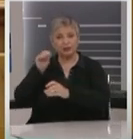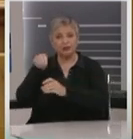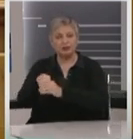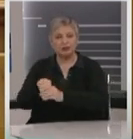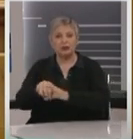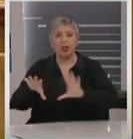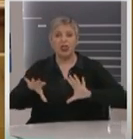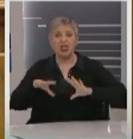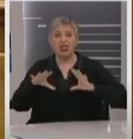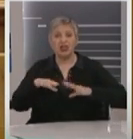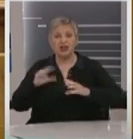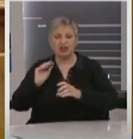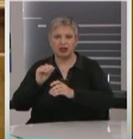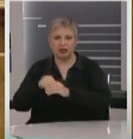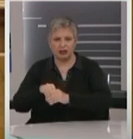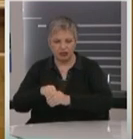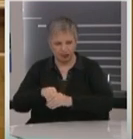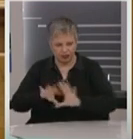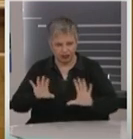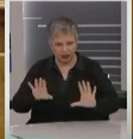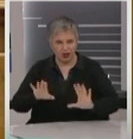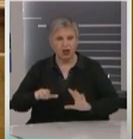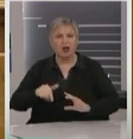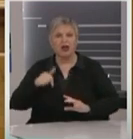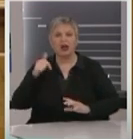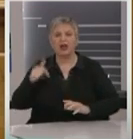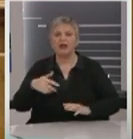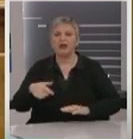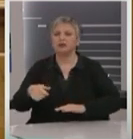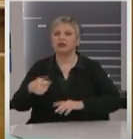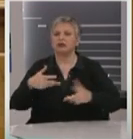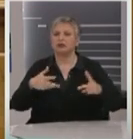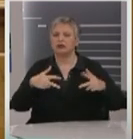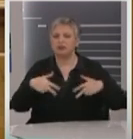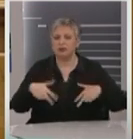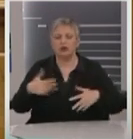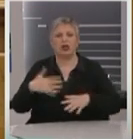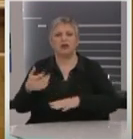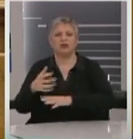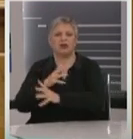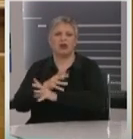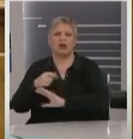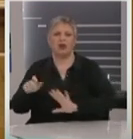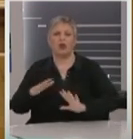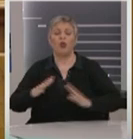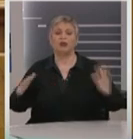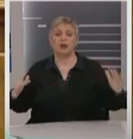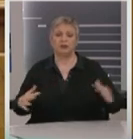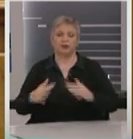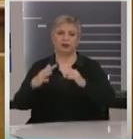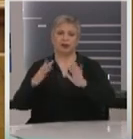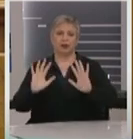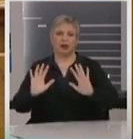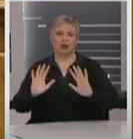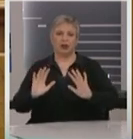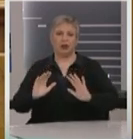δύο άλλες εξουσίες. Ούτε φυσικά έχει καμία διάθεση σύγκρουσης συλλήβδην με τους δικαστές. Παρακαλώ, κάντε